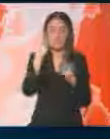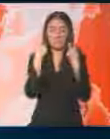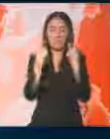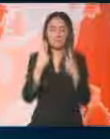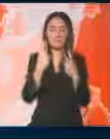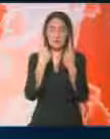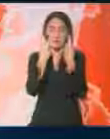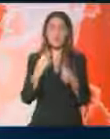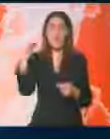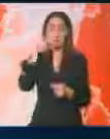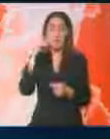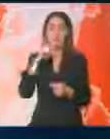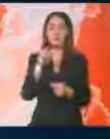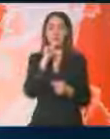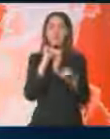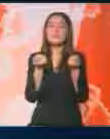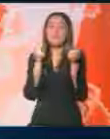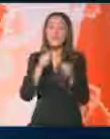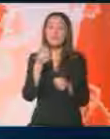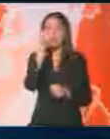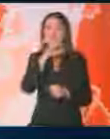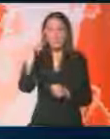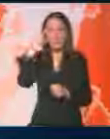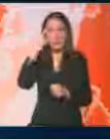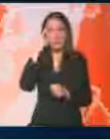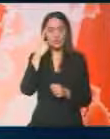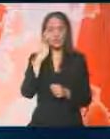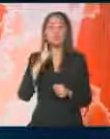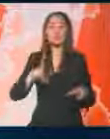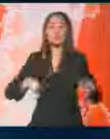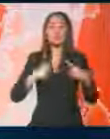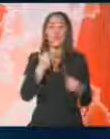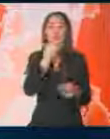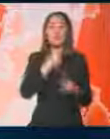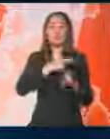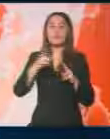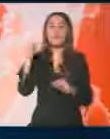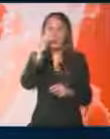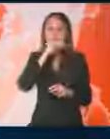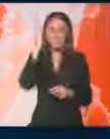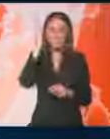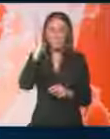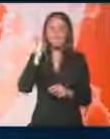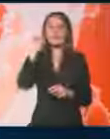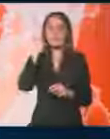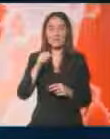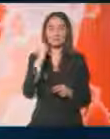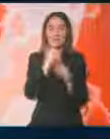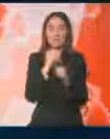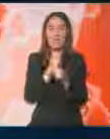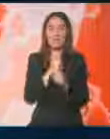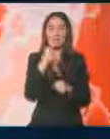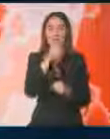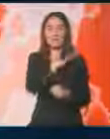postavili ekologiju i zaključili smo da je najbolji način da živimo na lepšoj, na čistoj opštini u budućnosti, da se bavimo